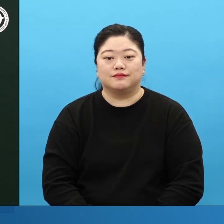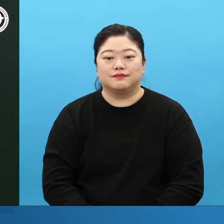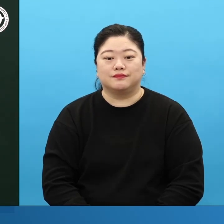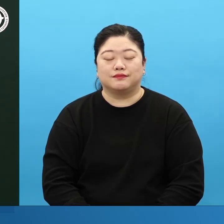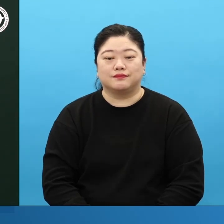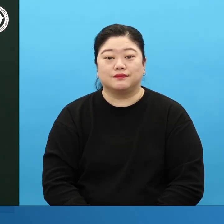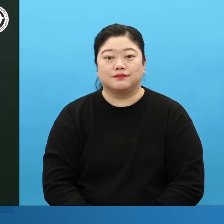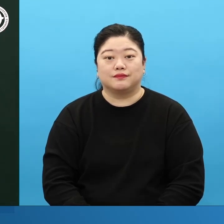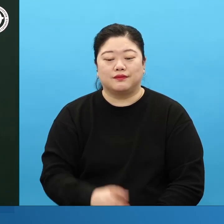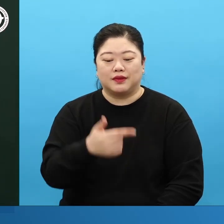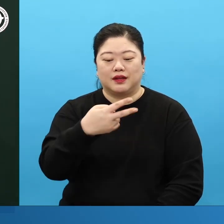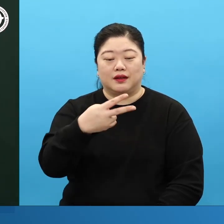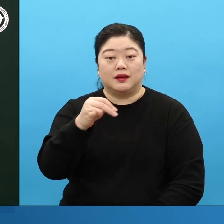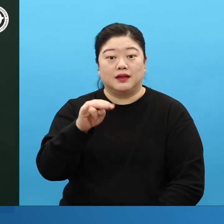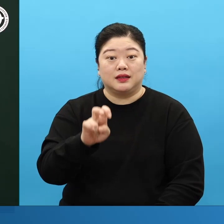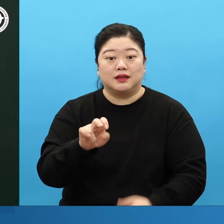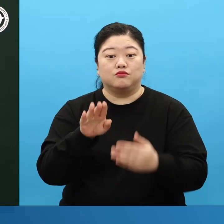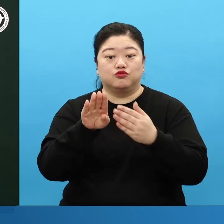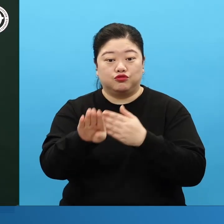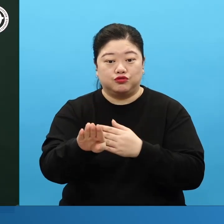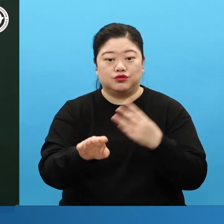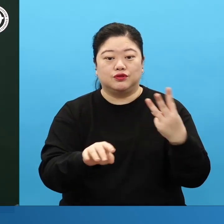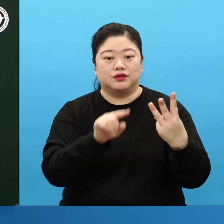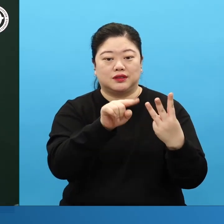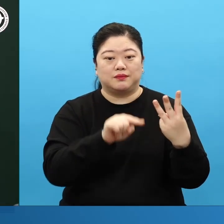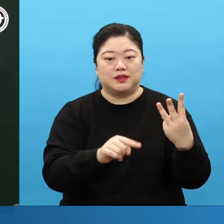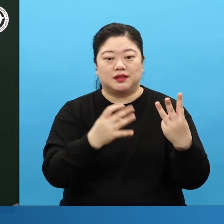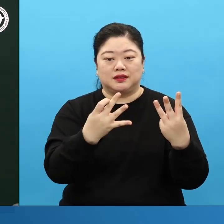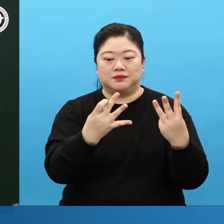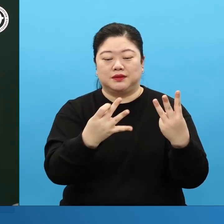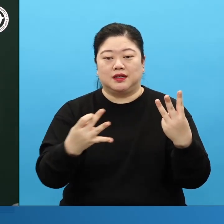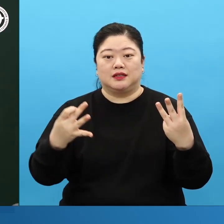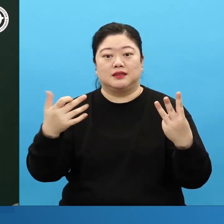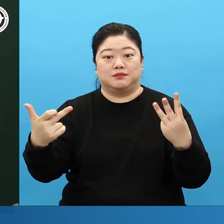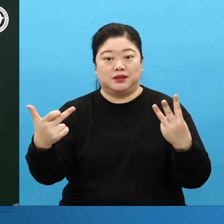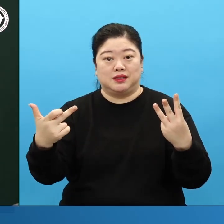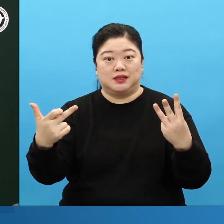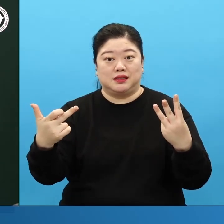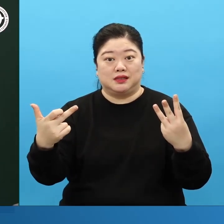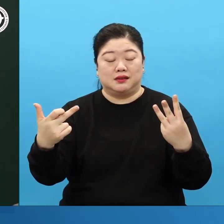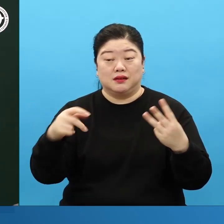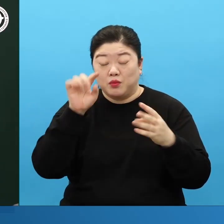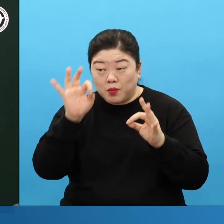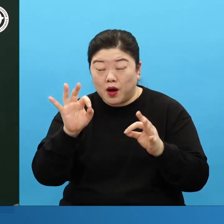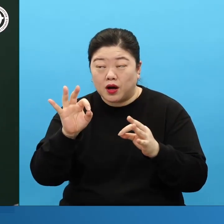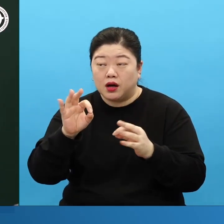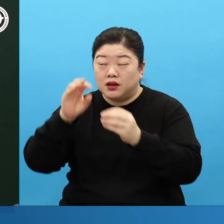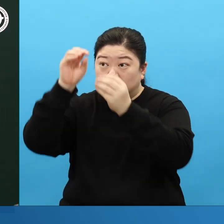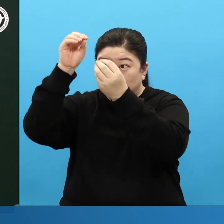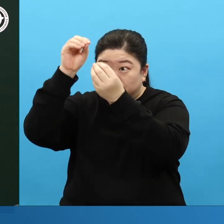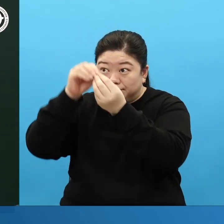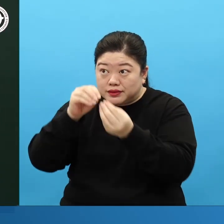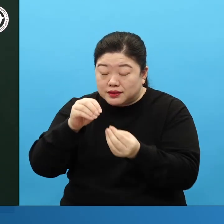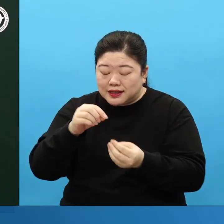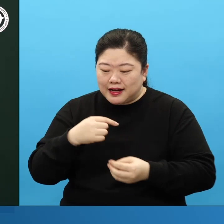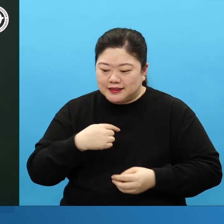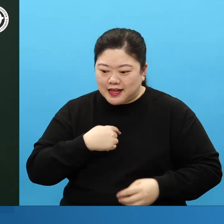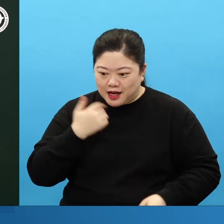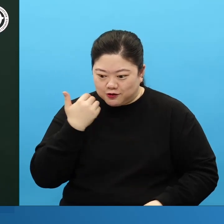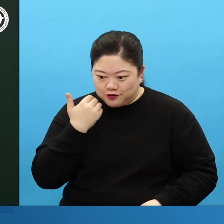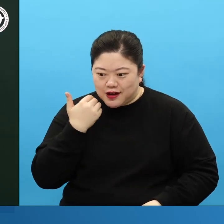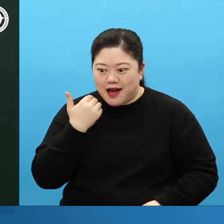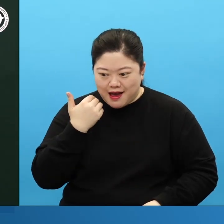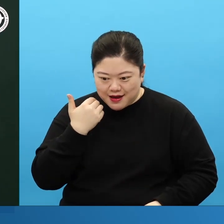여러분들이 어릴 때 각인되는 거. Por eso es lo que se graba cuando ustedes son niños. 요 앞에